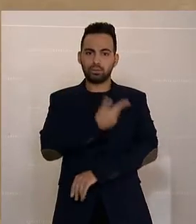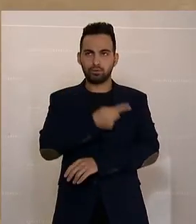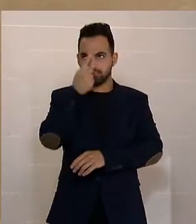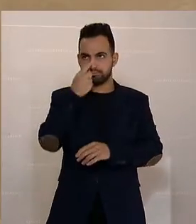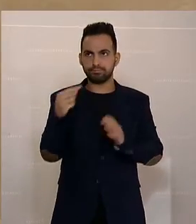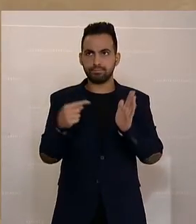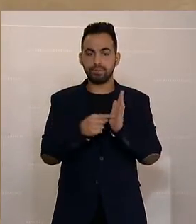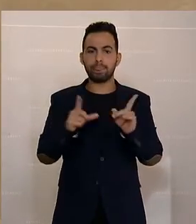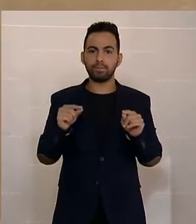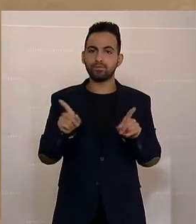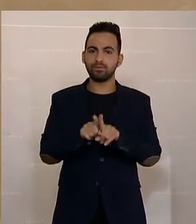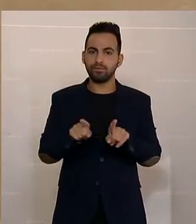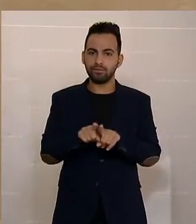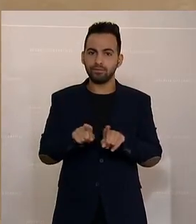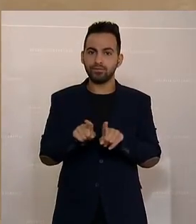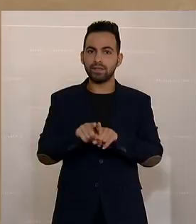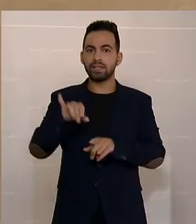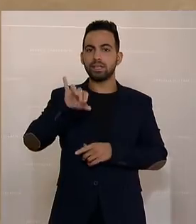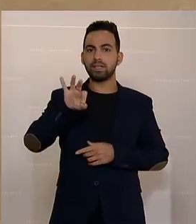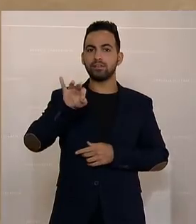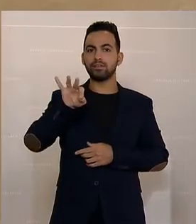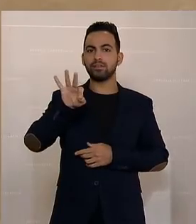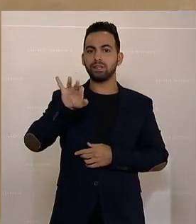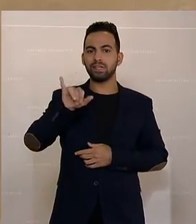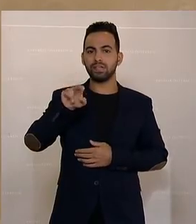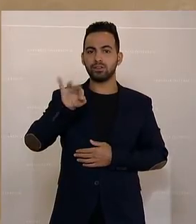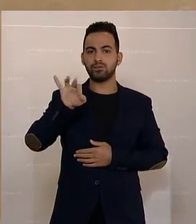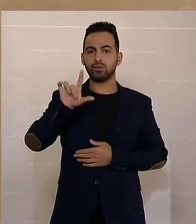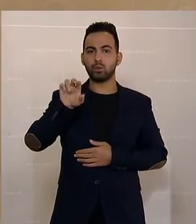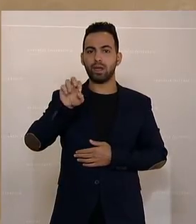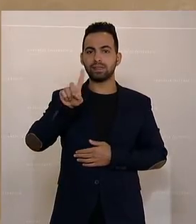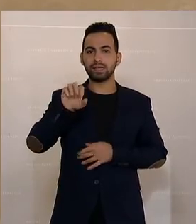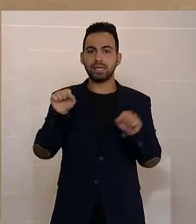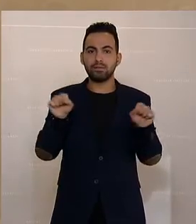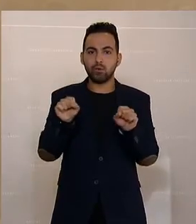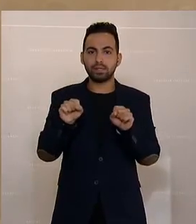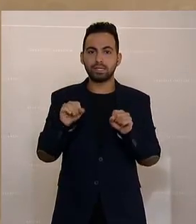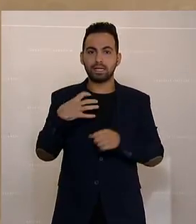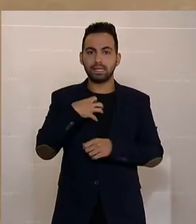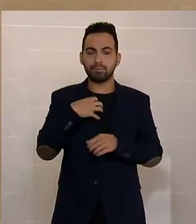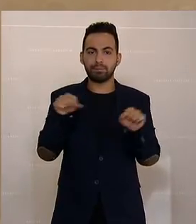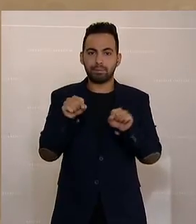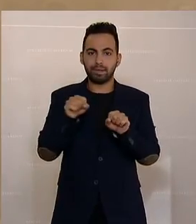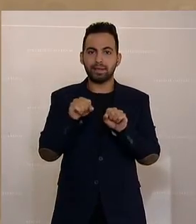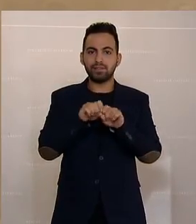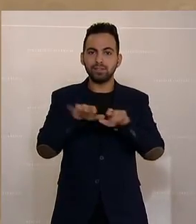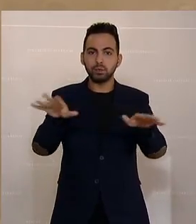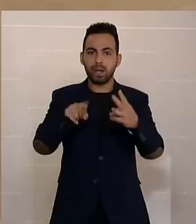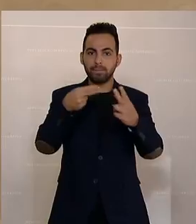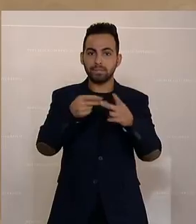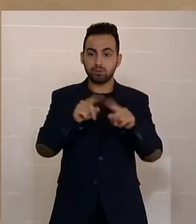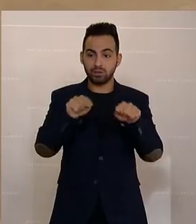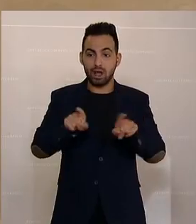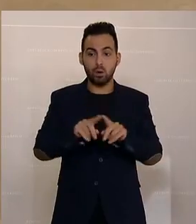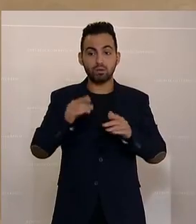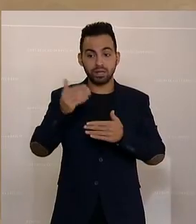man wie bei einer Influenza immer den Impfstoff dem Grippevirus anpassen muss, so dass vielleicht hier auch